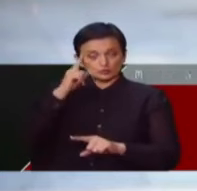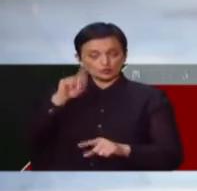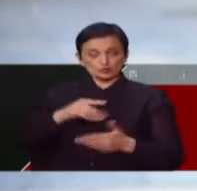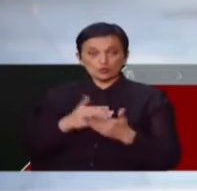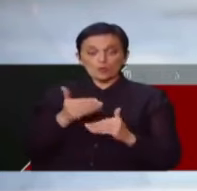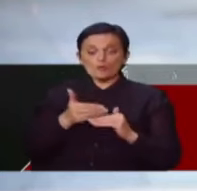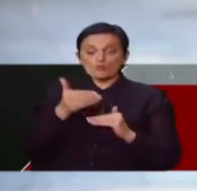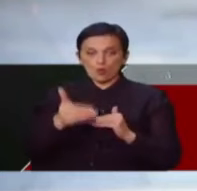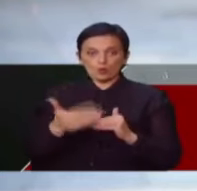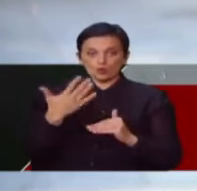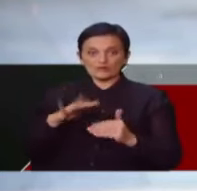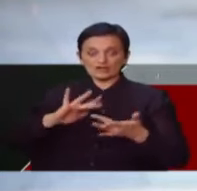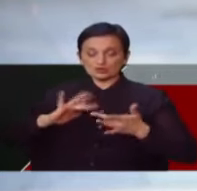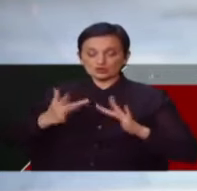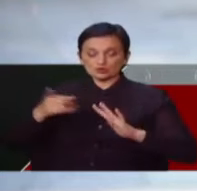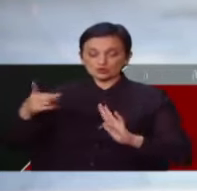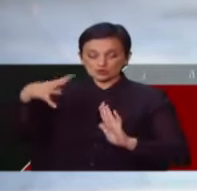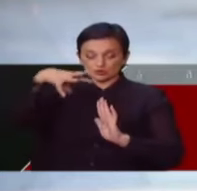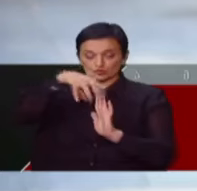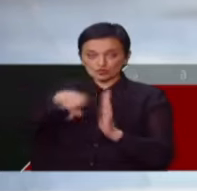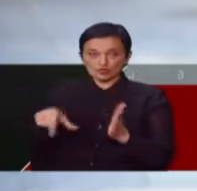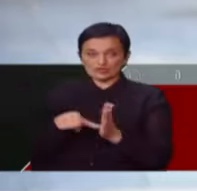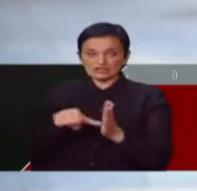արիցրով մոգույանեպի թիսուկա սոցիալուրի կսելիս սաշուալեպիտ